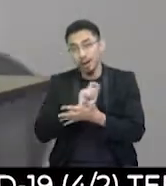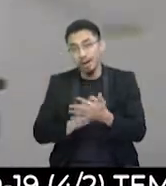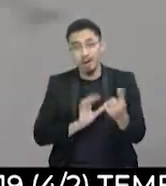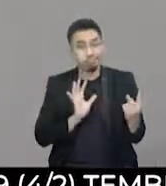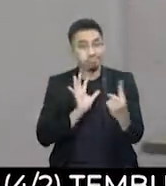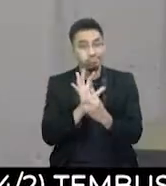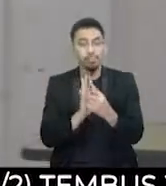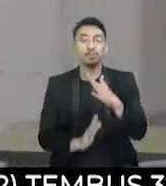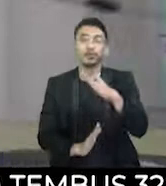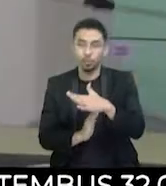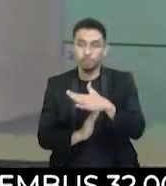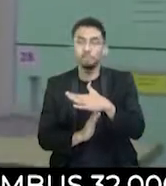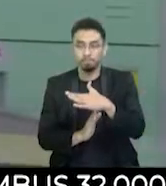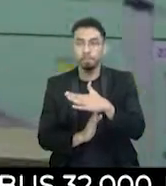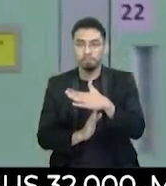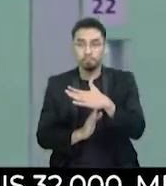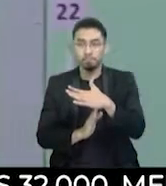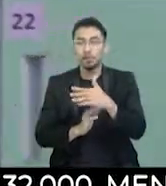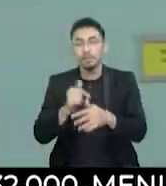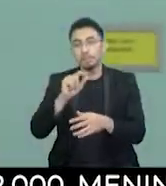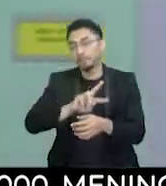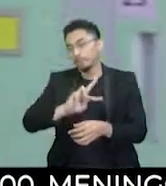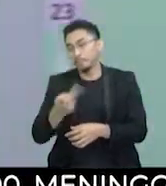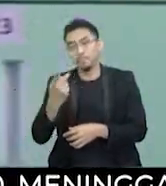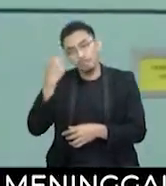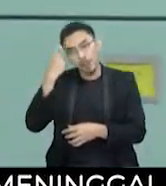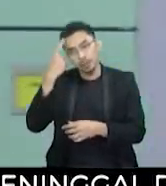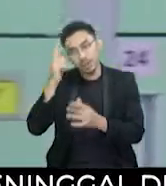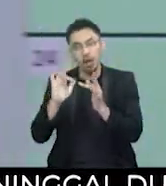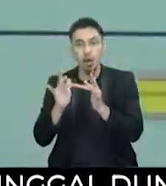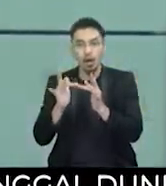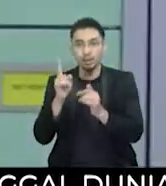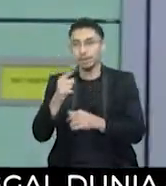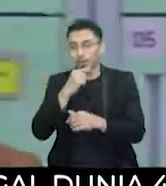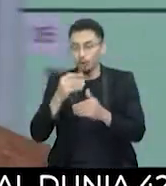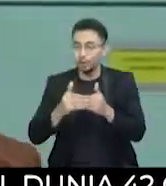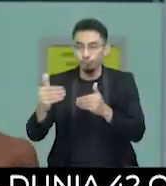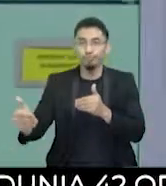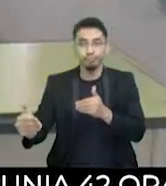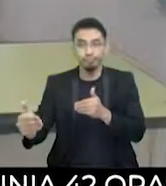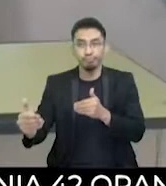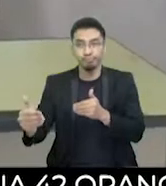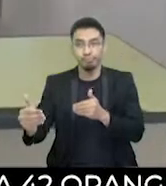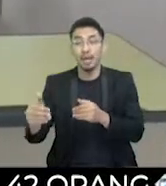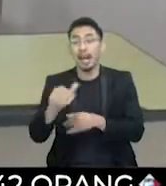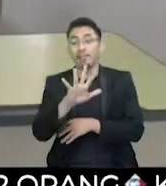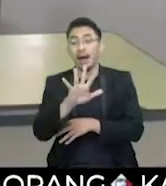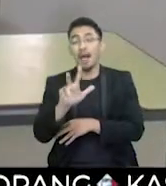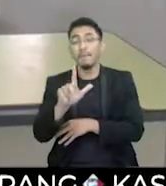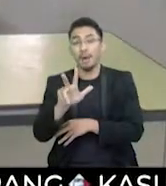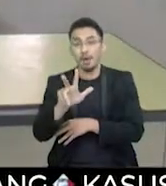dari 1 minggu menjadi 2 minggu pasca bertambahnya kasus COVID-19. Saat ini 58 siswa dan 5 guru